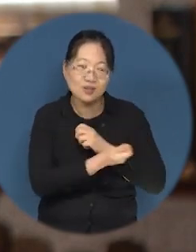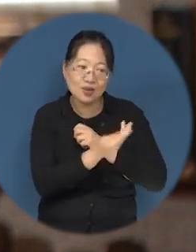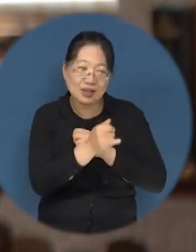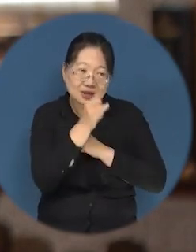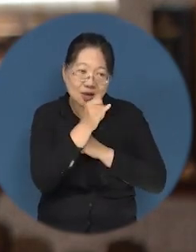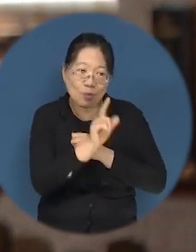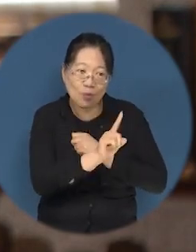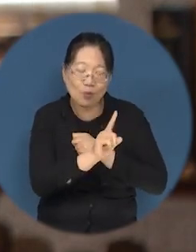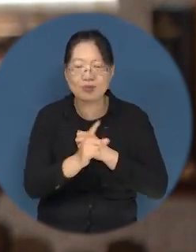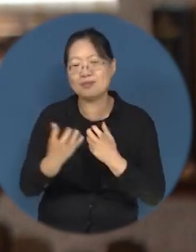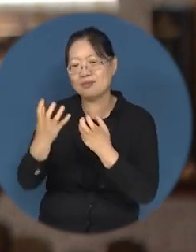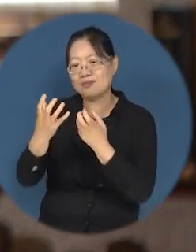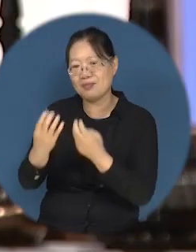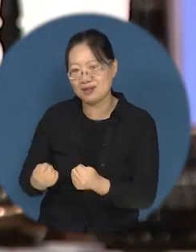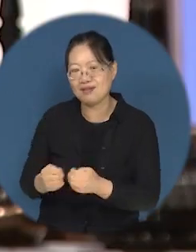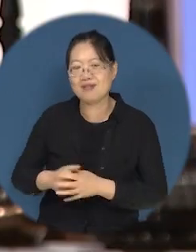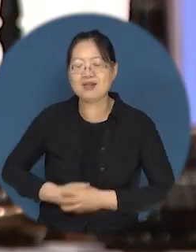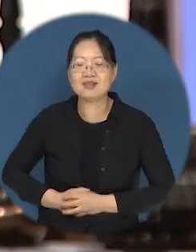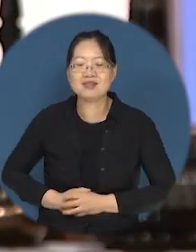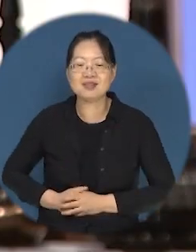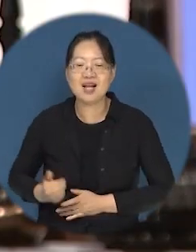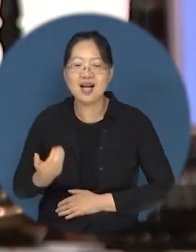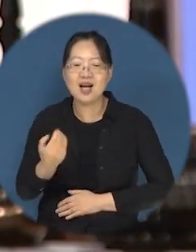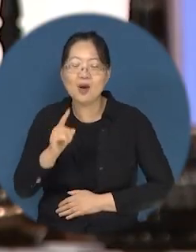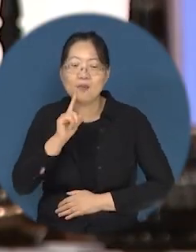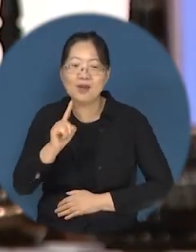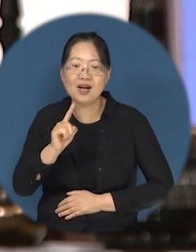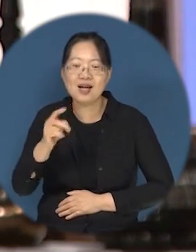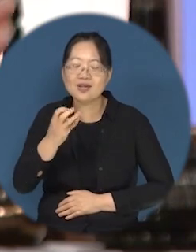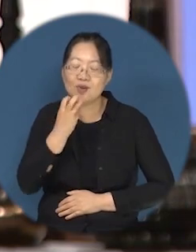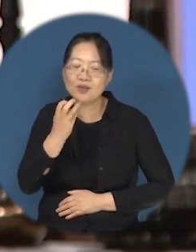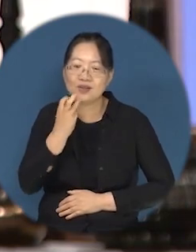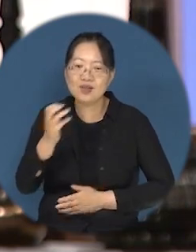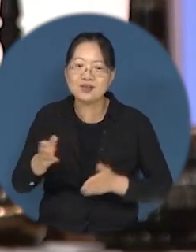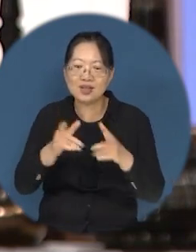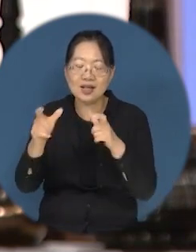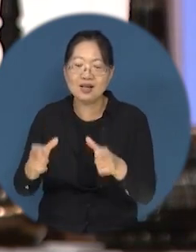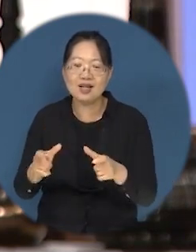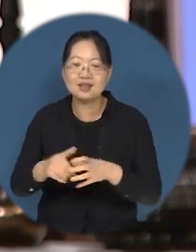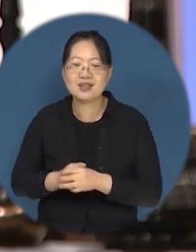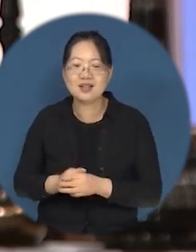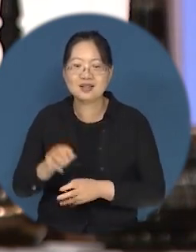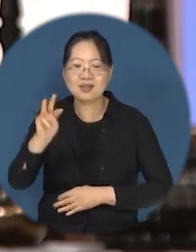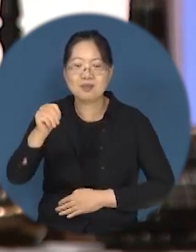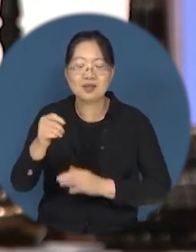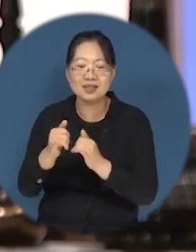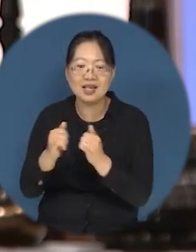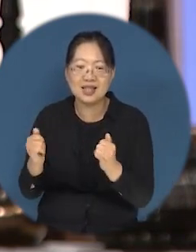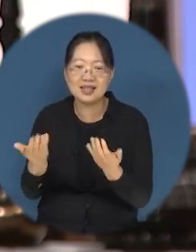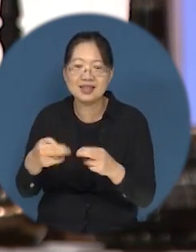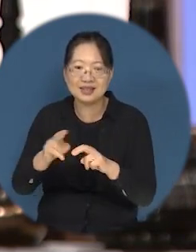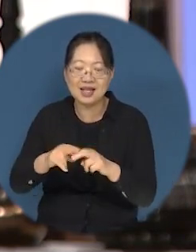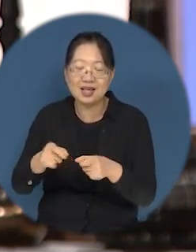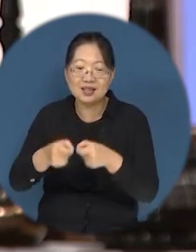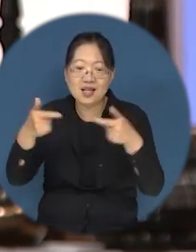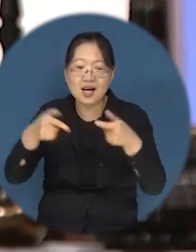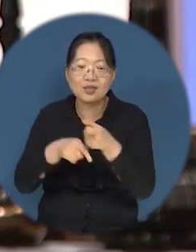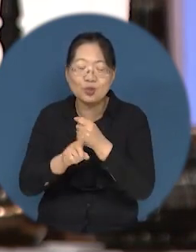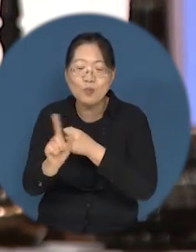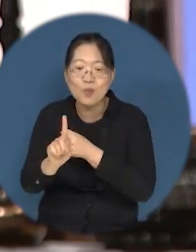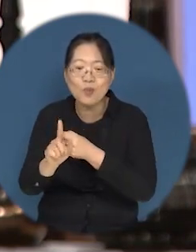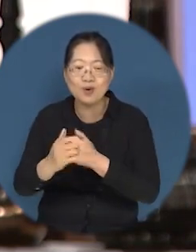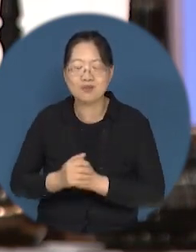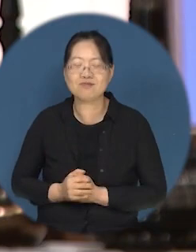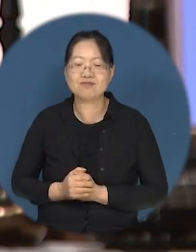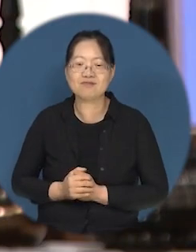또 여럿 있습니까? 굉장히 많습니다. 그래요? 예. 뭐 아까 말씀드렸듯이 수도권에서 그렇게 막 3만 명씩 일자리가 생긴 이유가 그렇군요.